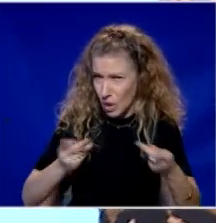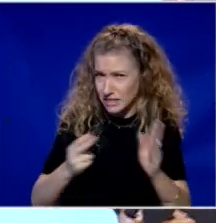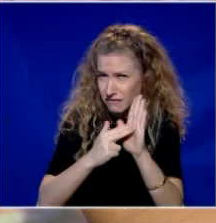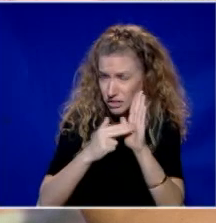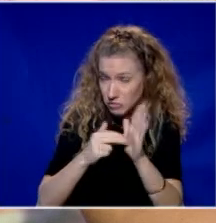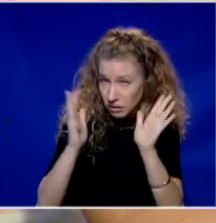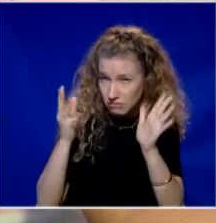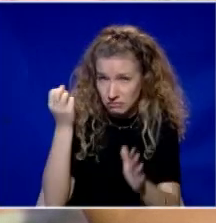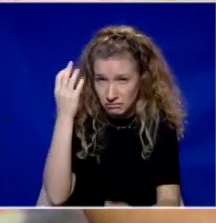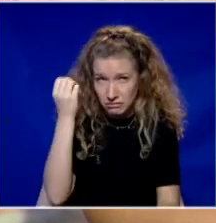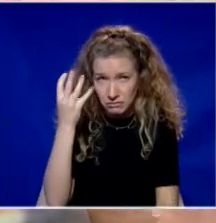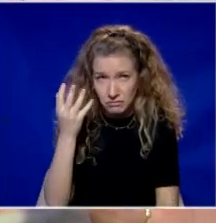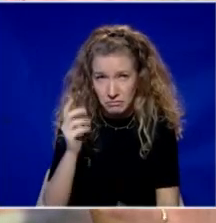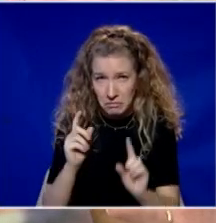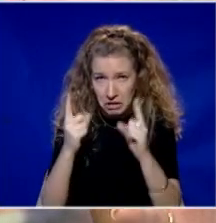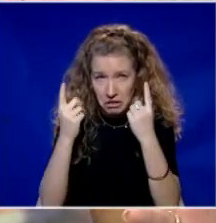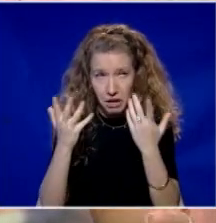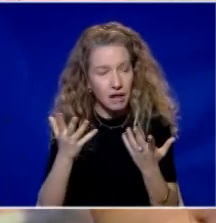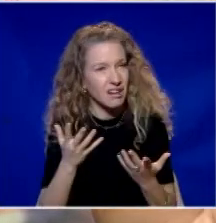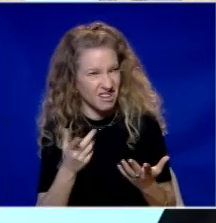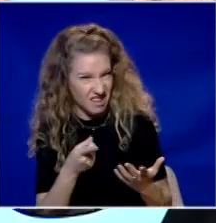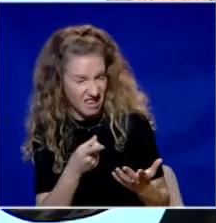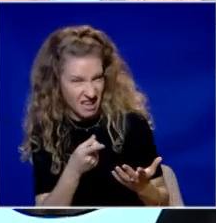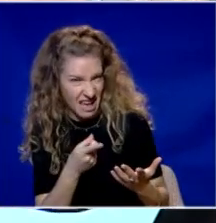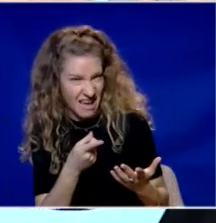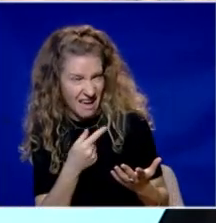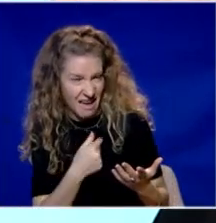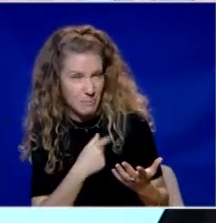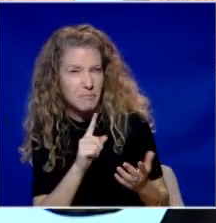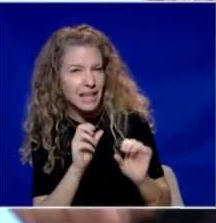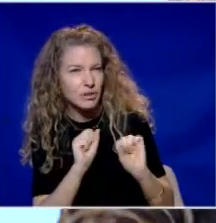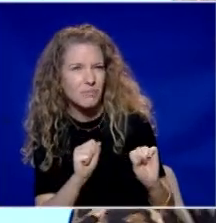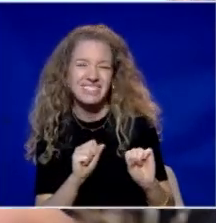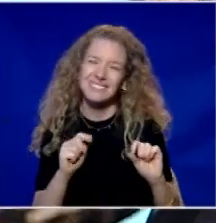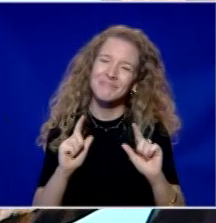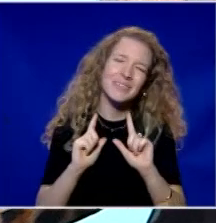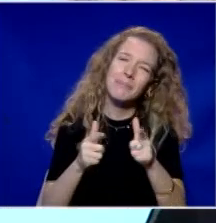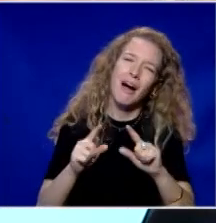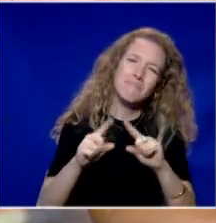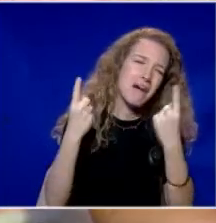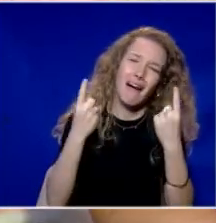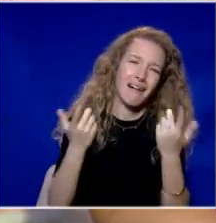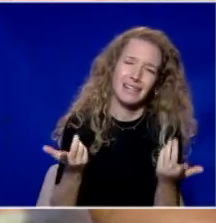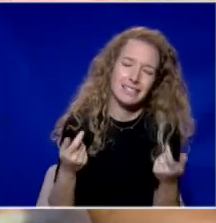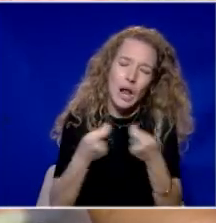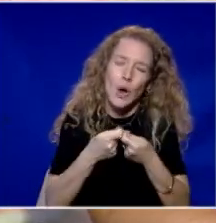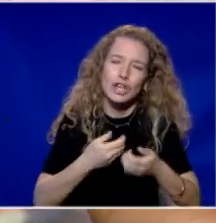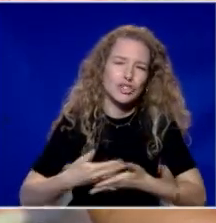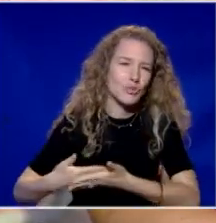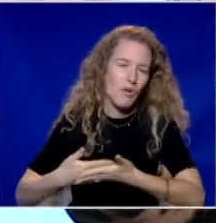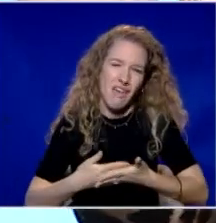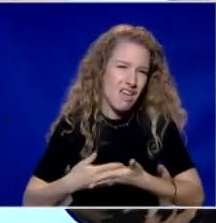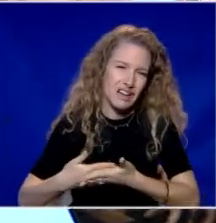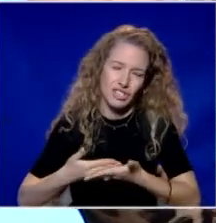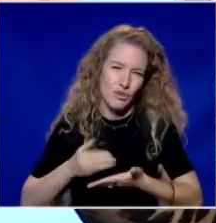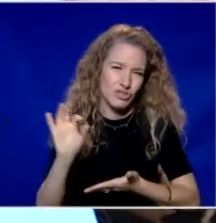יש בזה, שימי? מה יש בזה? מה יש בזה? אתה לוקח? לא, זה מלחמה אחרת. זה מלחמה אחרת. היא צודקת, אני חושב שזה מלחמה אחרת. זה לא הילד. אני חושב שזה